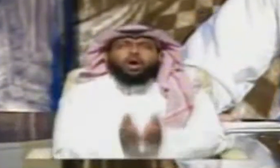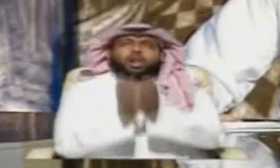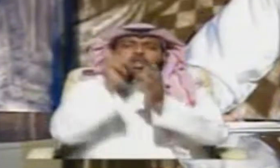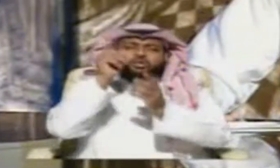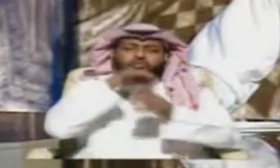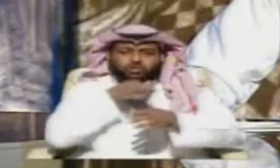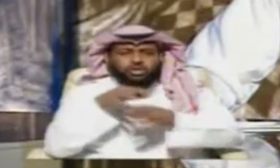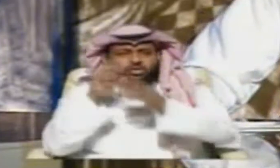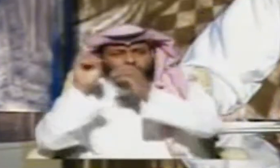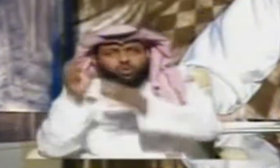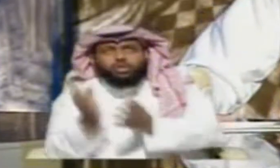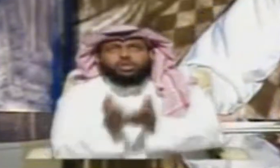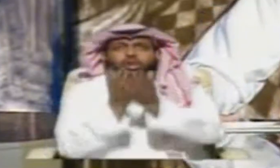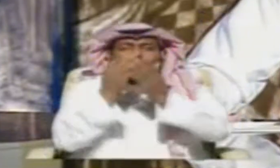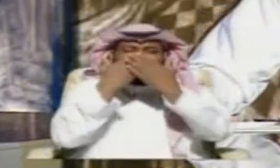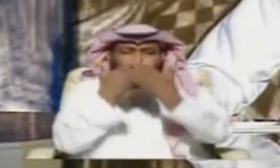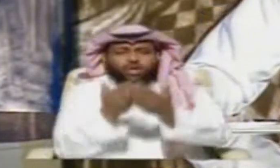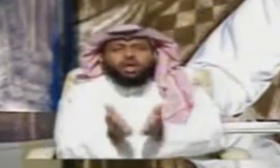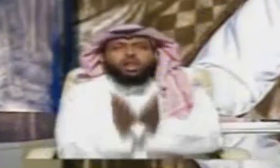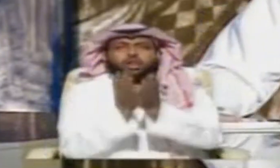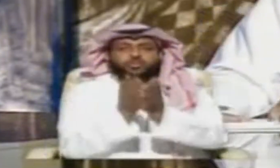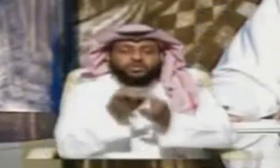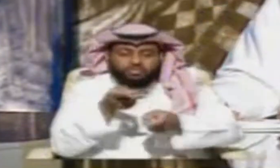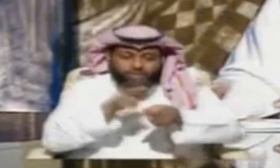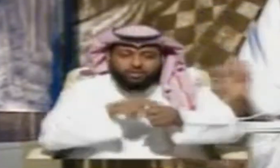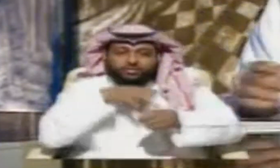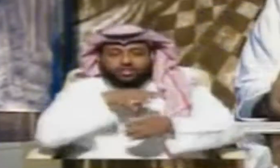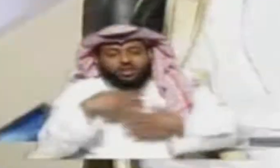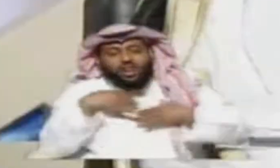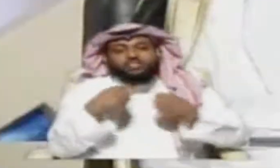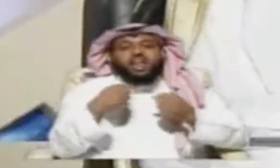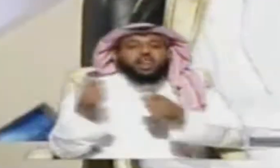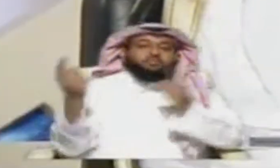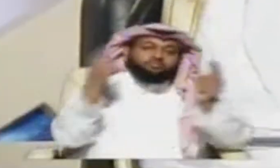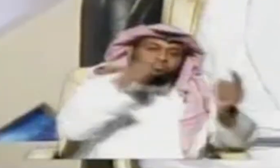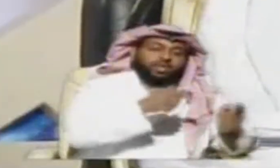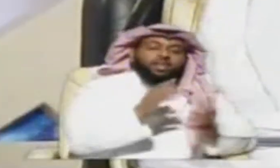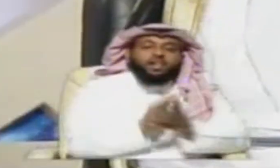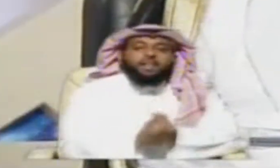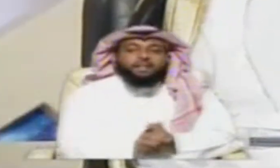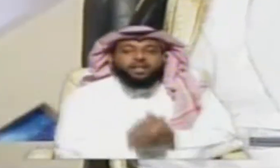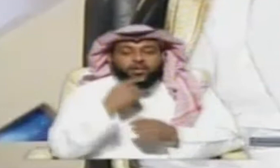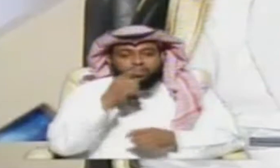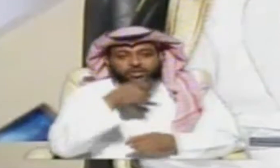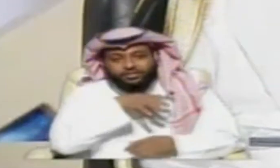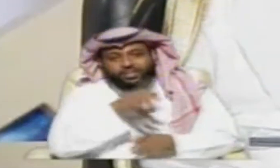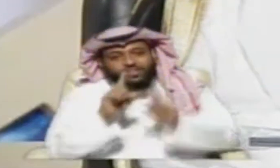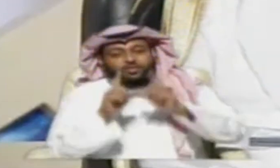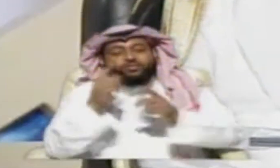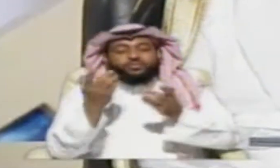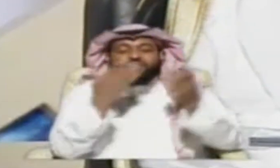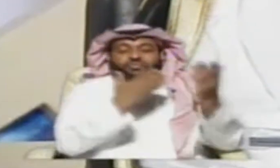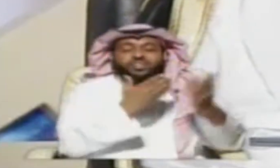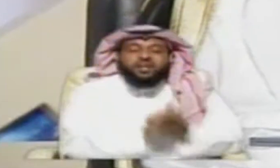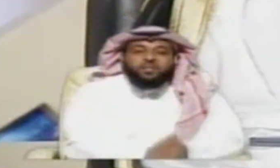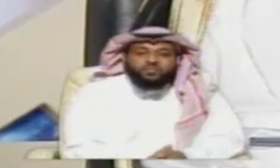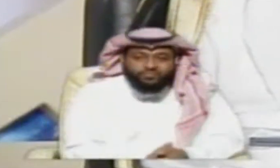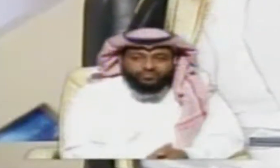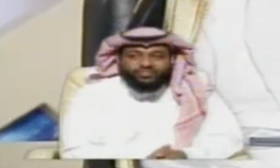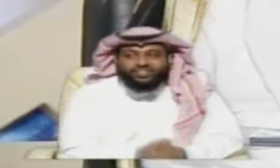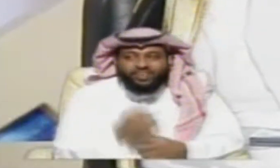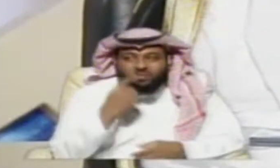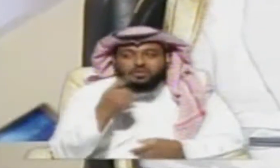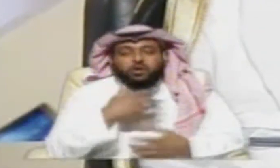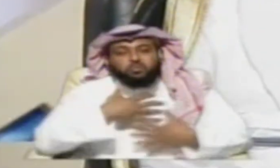لضيفنا التوفيق والإعانة، وباسمكم جميعا نرحب به، حياكم الله فضيلة الشيخ. الله يحييك ويبارك فيك، سعداء بوجودك معنا، نسأل الله عز وجل ينفع بك. آمين. الله